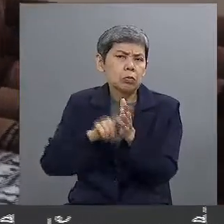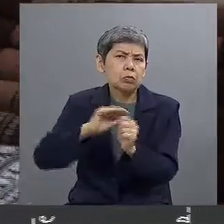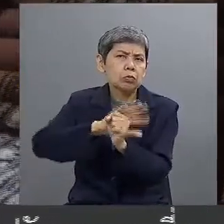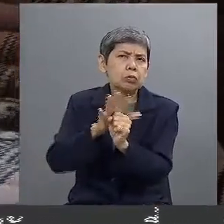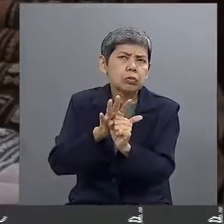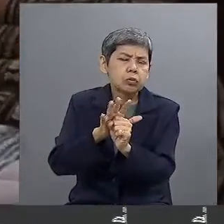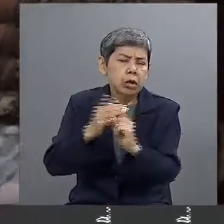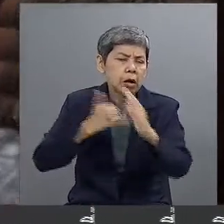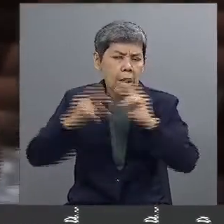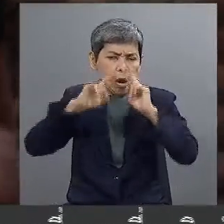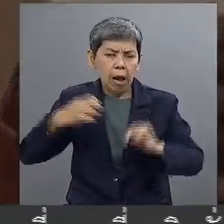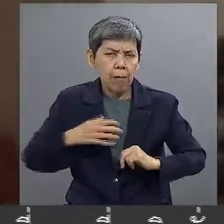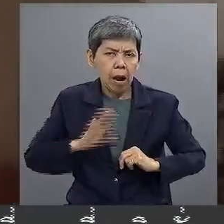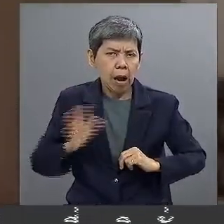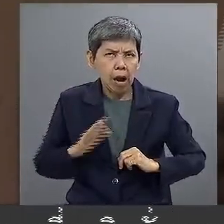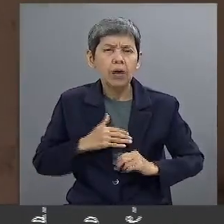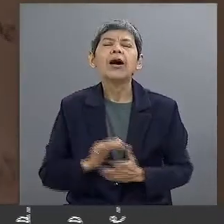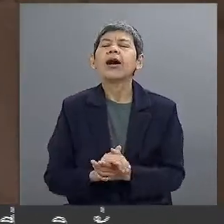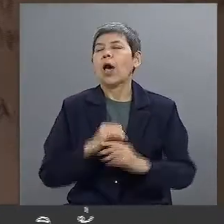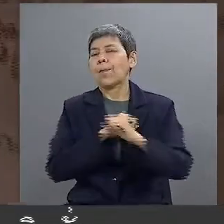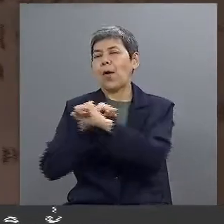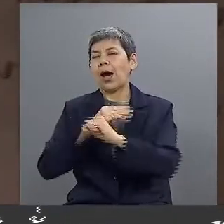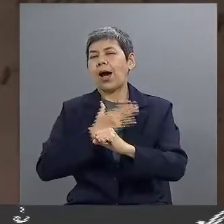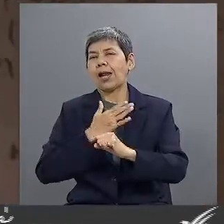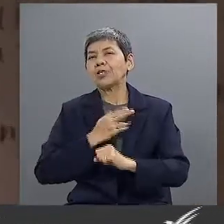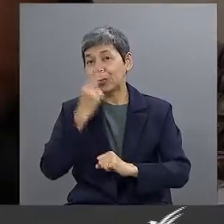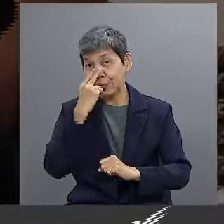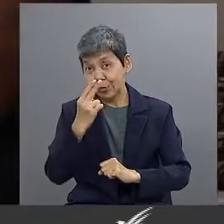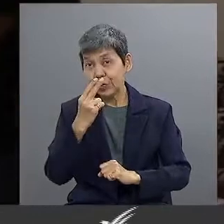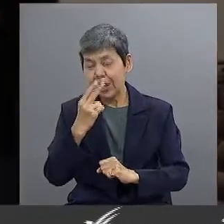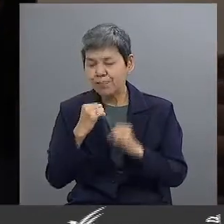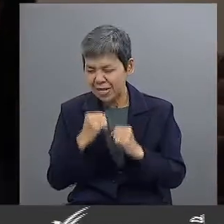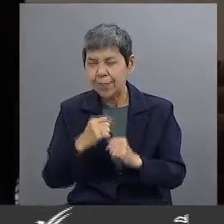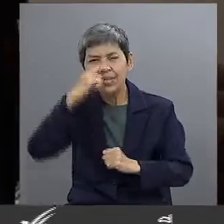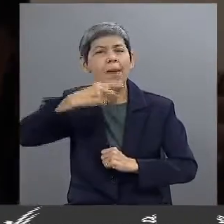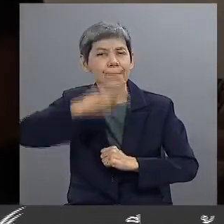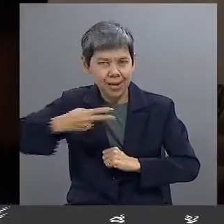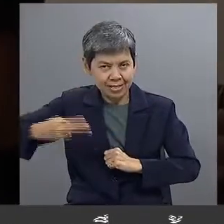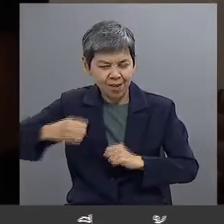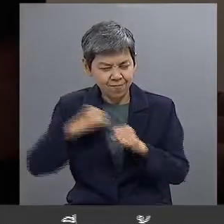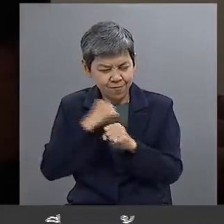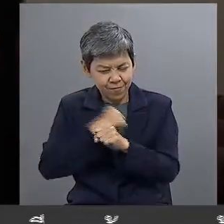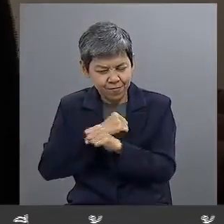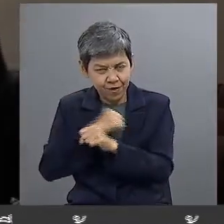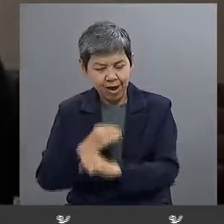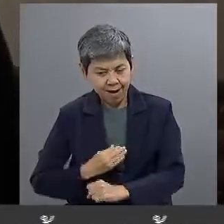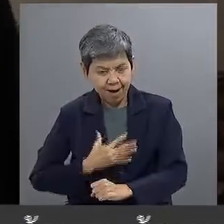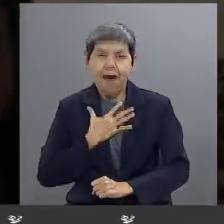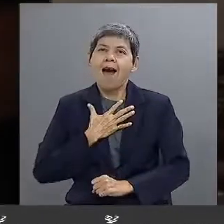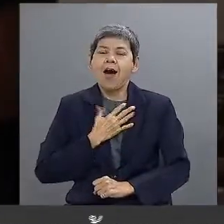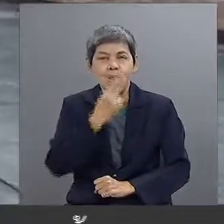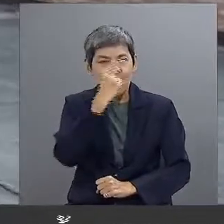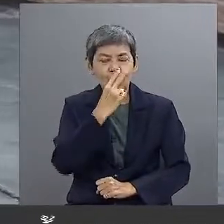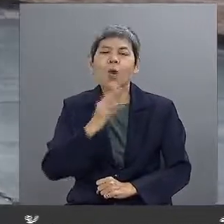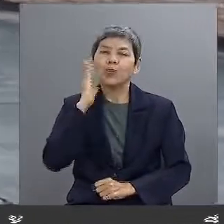านจึงขอปลอดภัยไว้ก่อนติดตามความพยายามในการฝึกภาษาไทยและหาแรงบันดาลใจจากการมองโลกของชายหนุ่มญี่ปุ่นคน